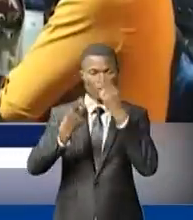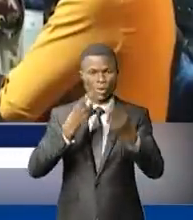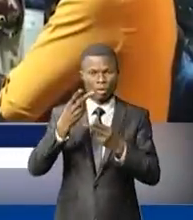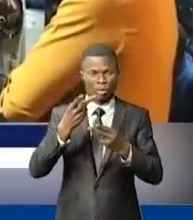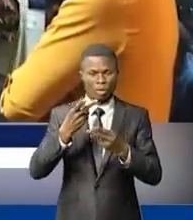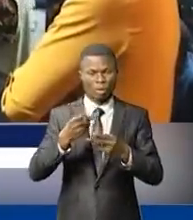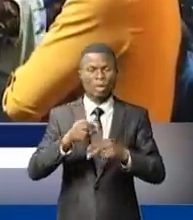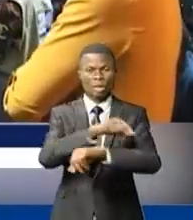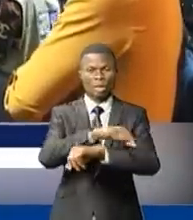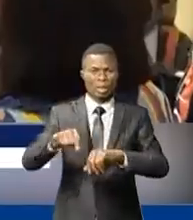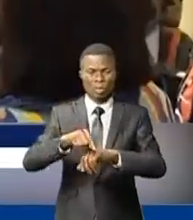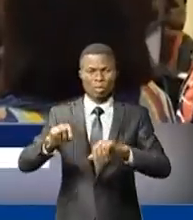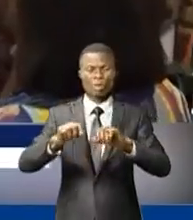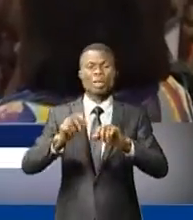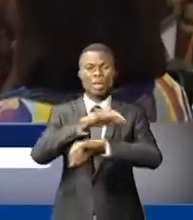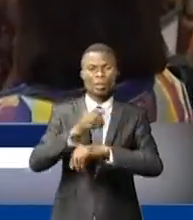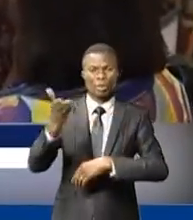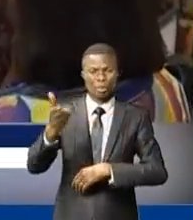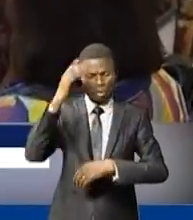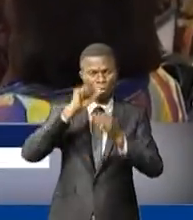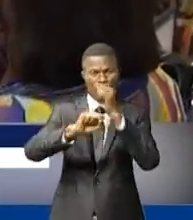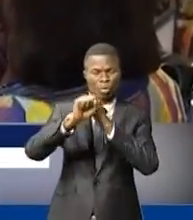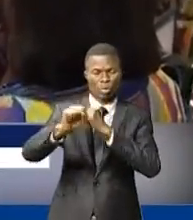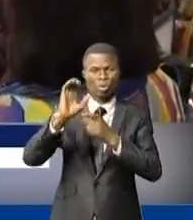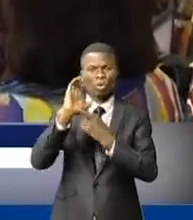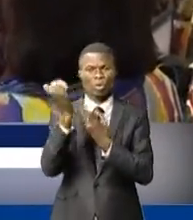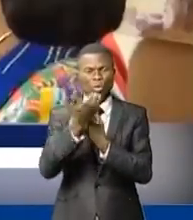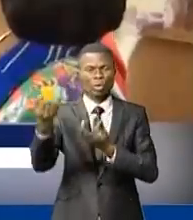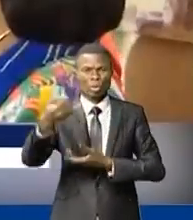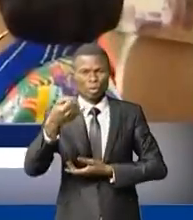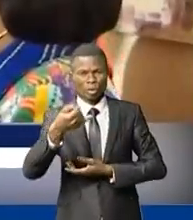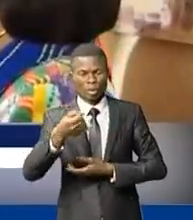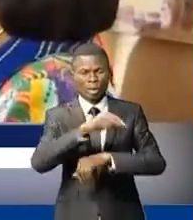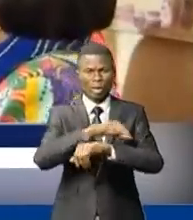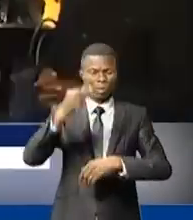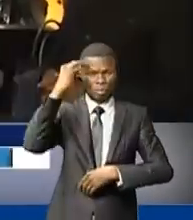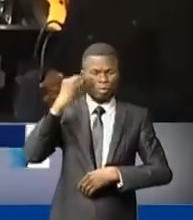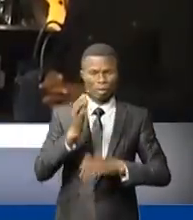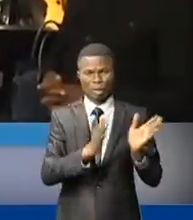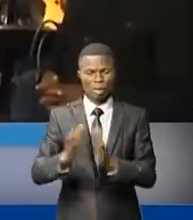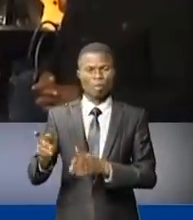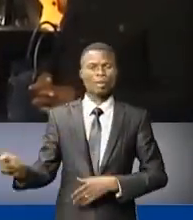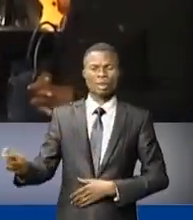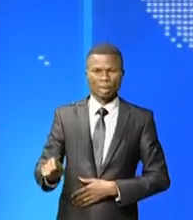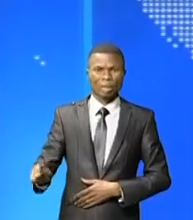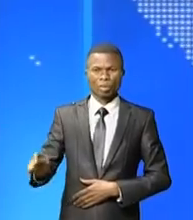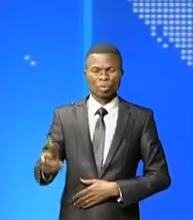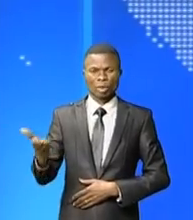les installations de l'Agence congolaise pour la promotion de la culture et des arts du ministère de l'aménagement du